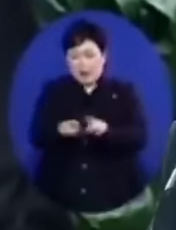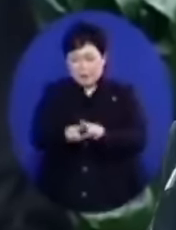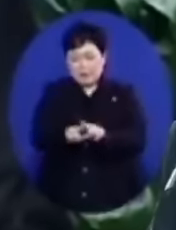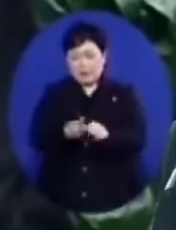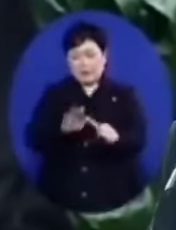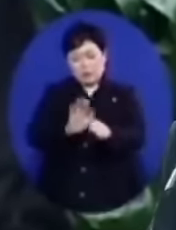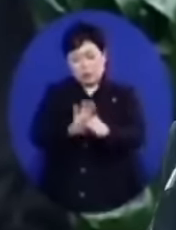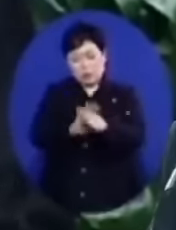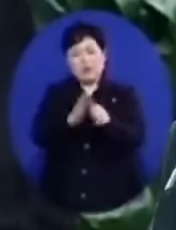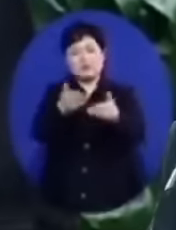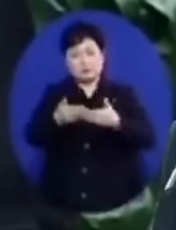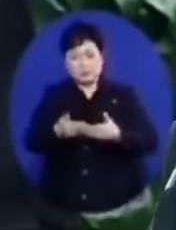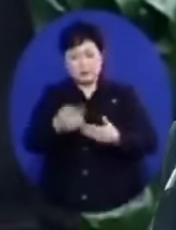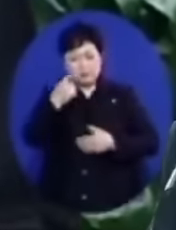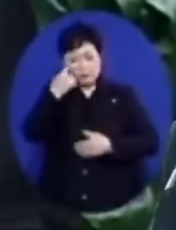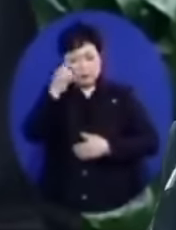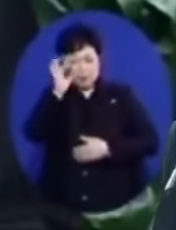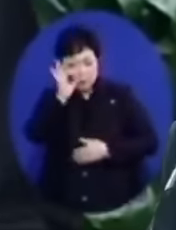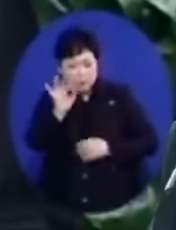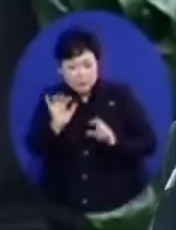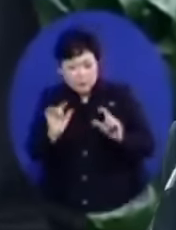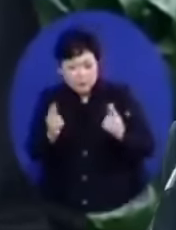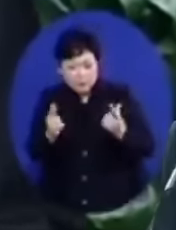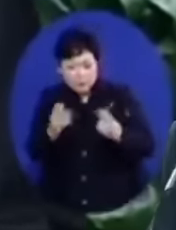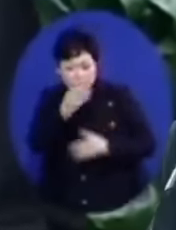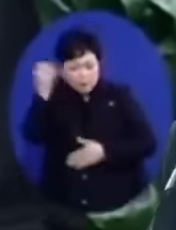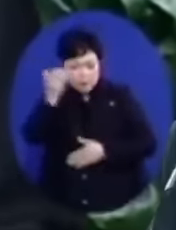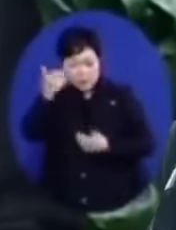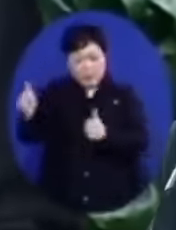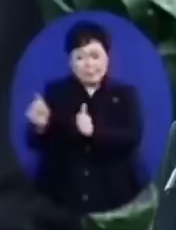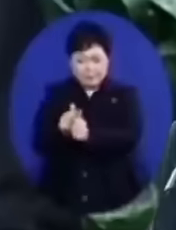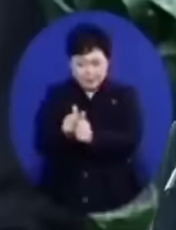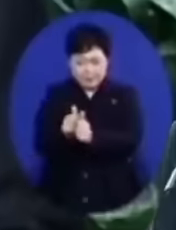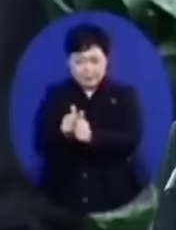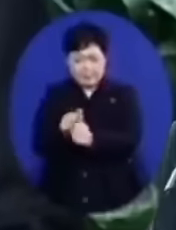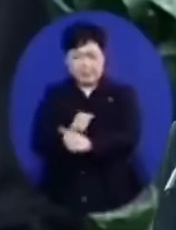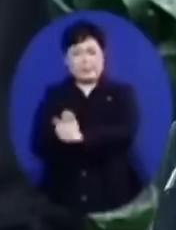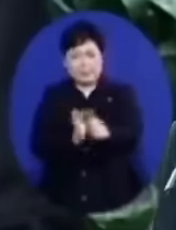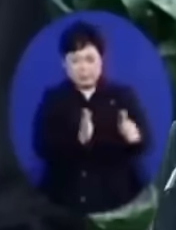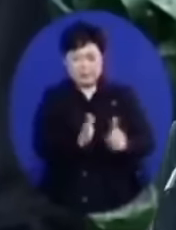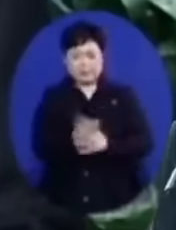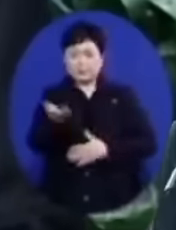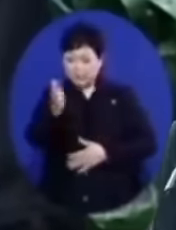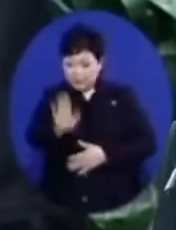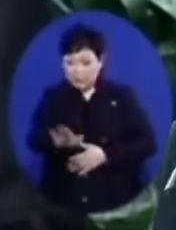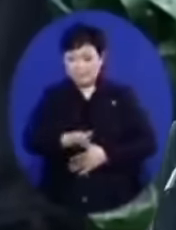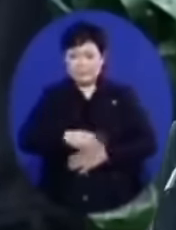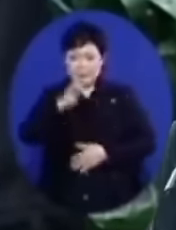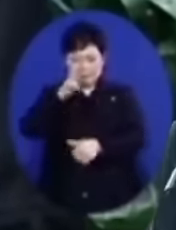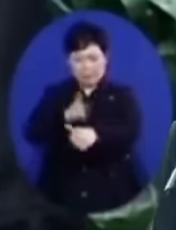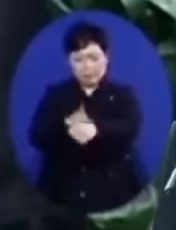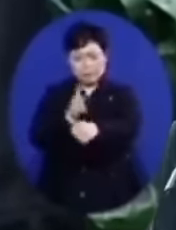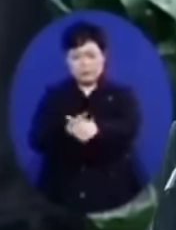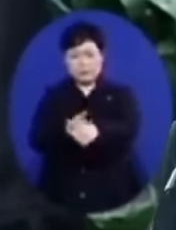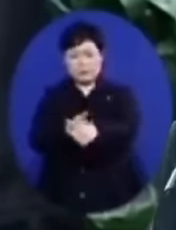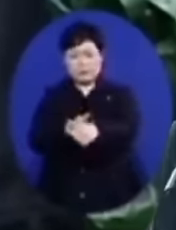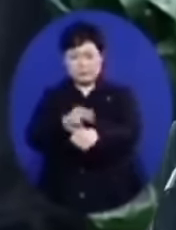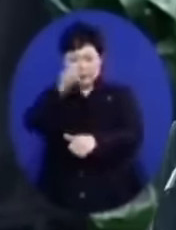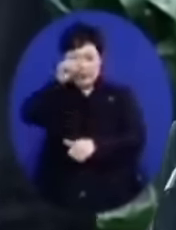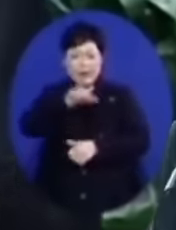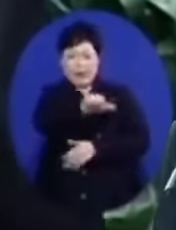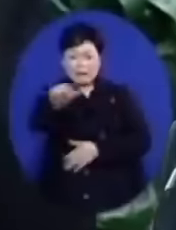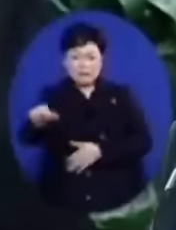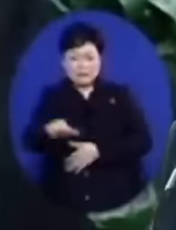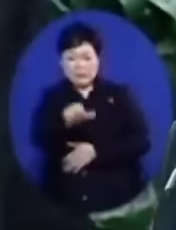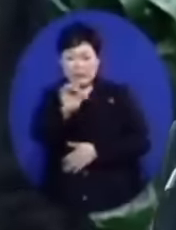것입니다. 눈에 안 보여도 성령을 숫자에 넣어야 되는 것입니다. 그런데 바울 선생이 아시아로 가는 것,